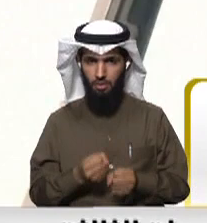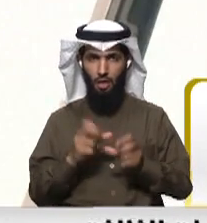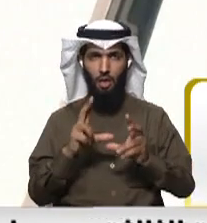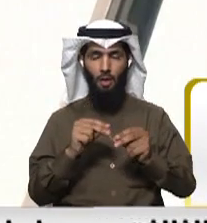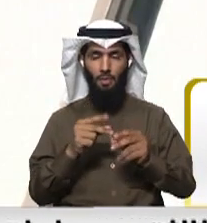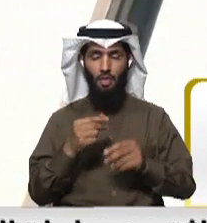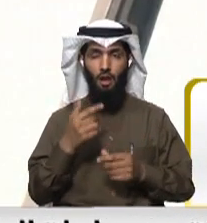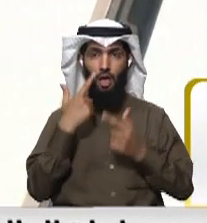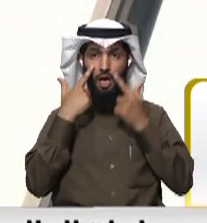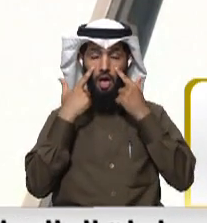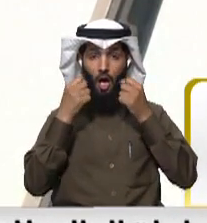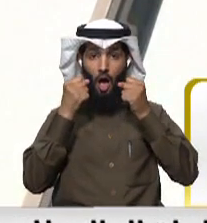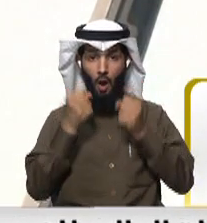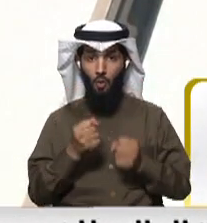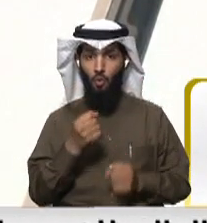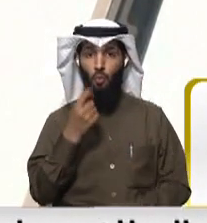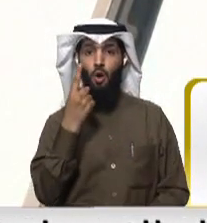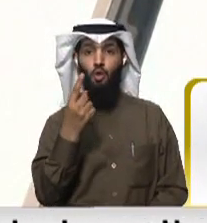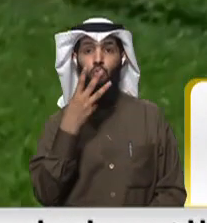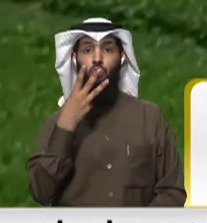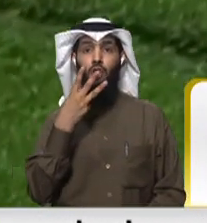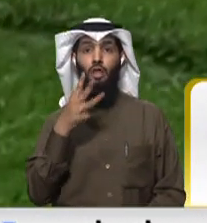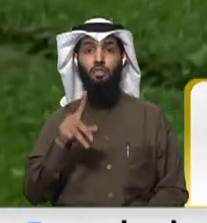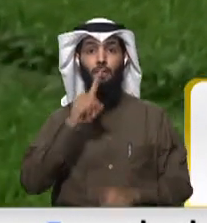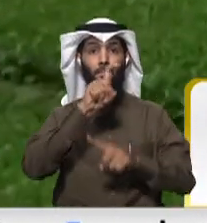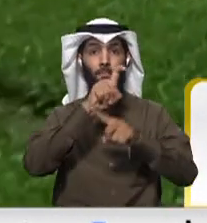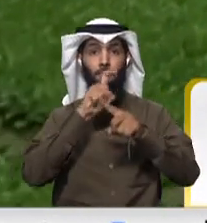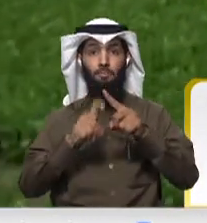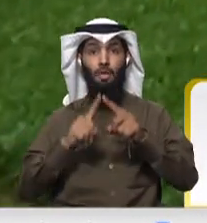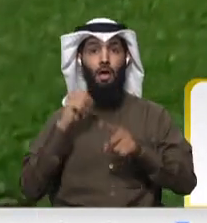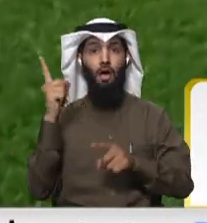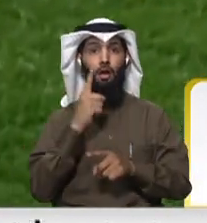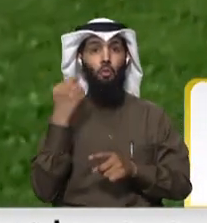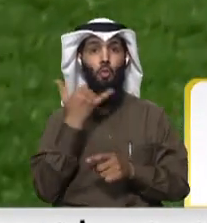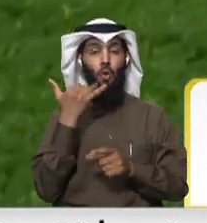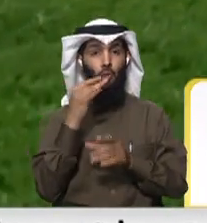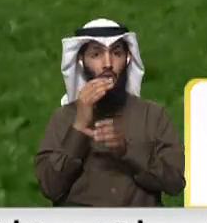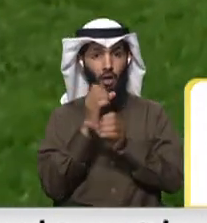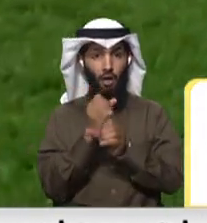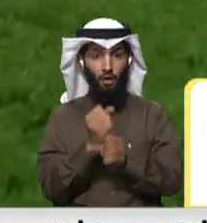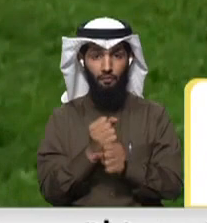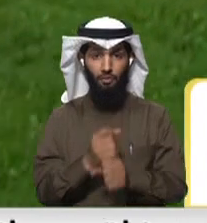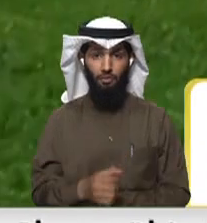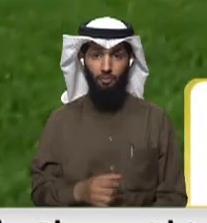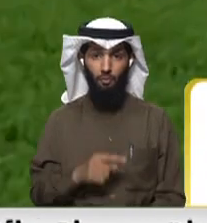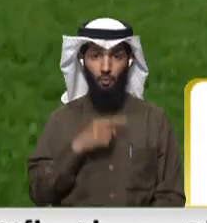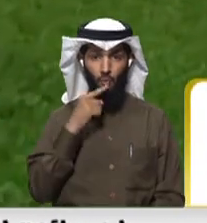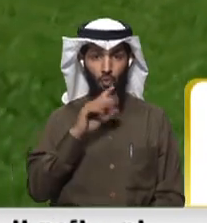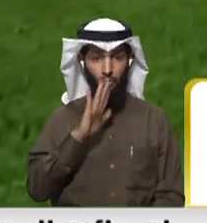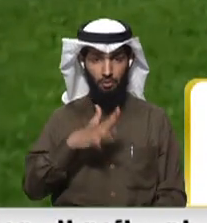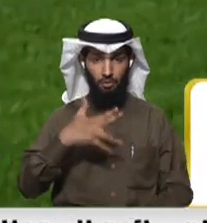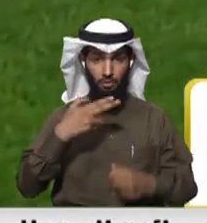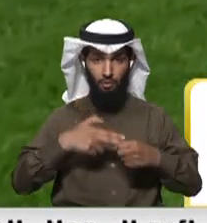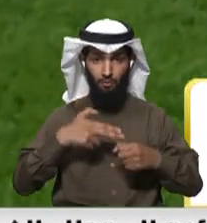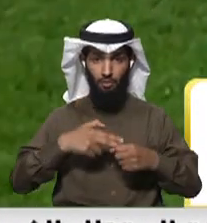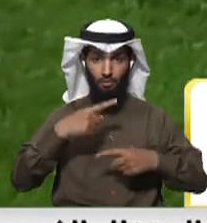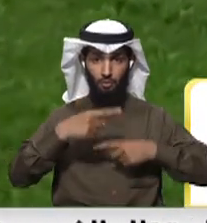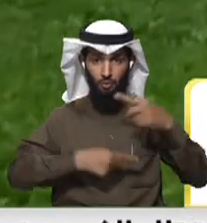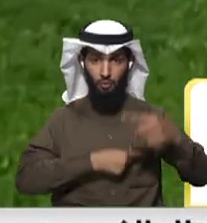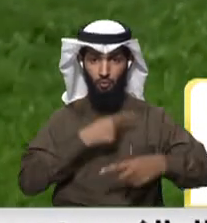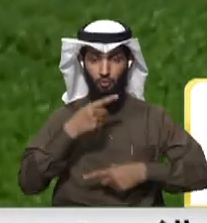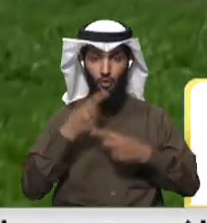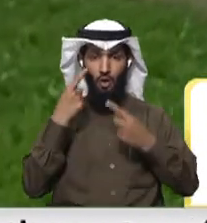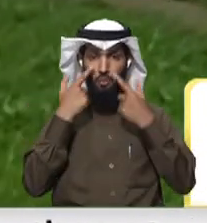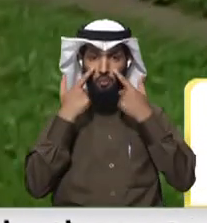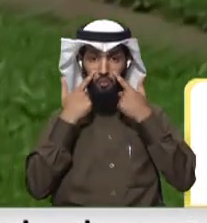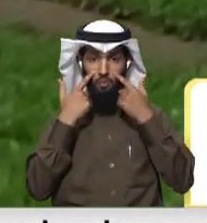حوالي 31% من مزيج الطاقة العالمية. وتوقع أن يستمر النفط في شغل دور هام وحيوي